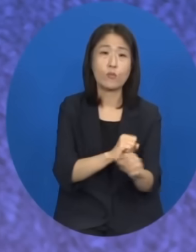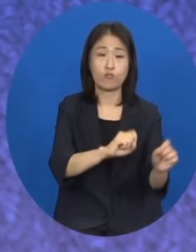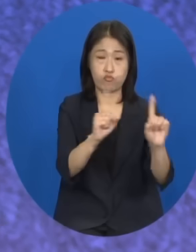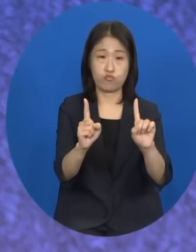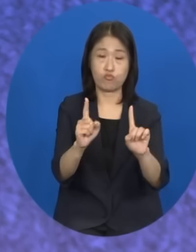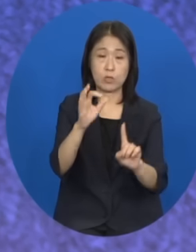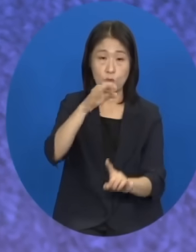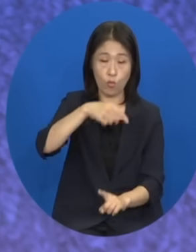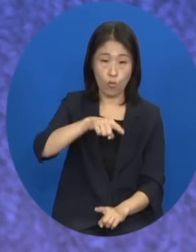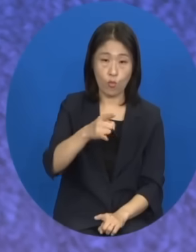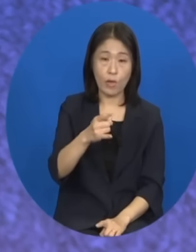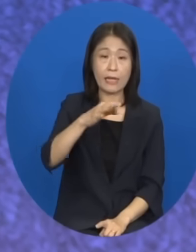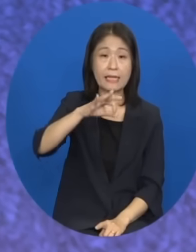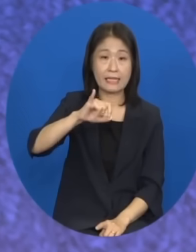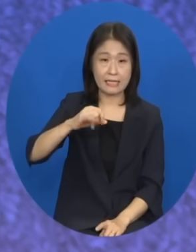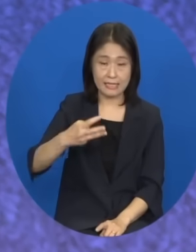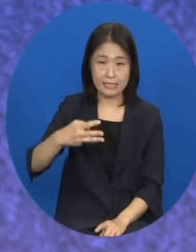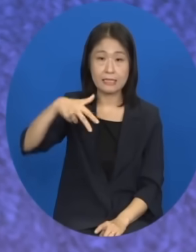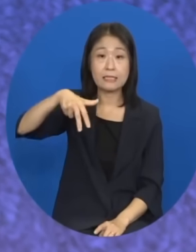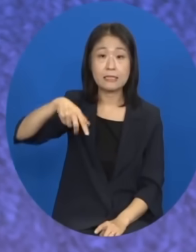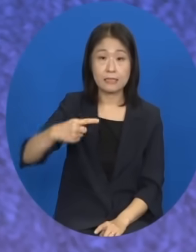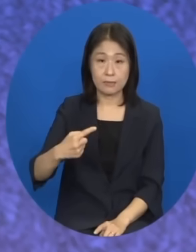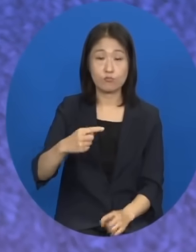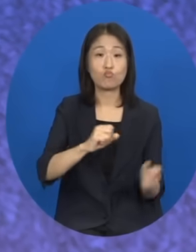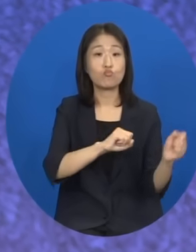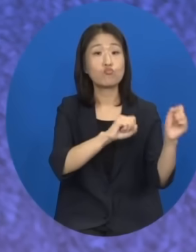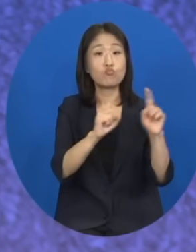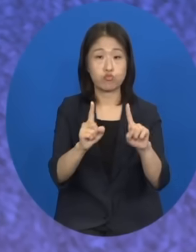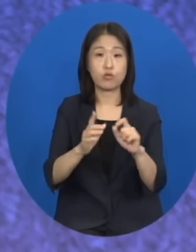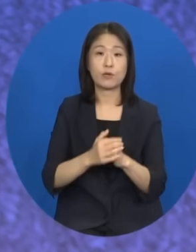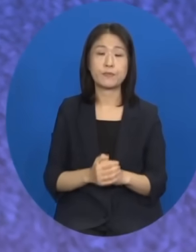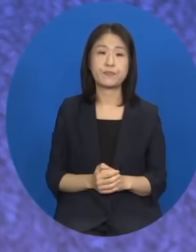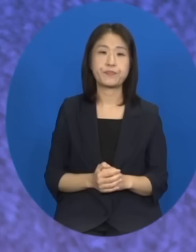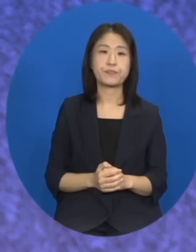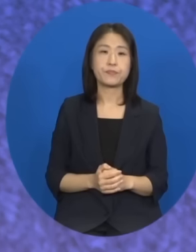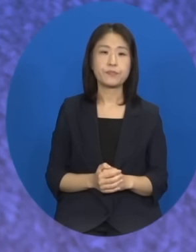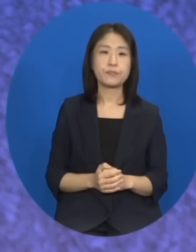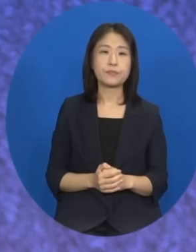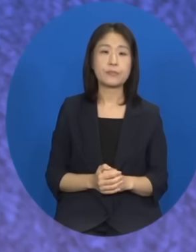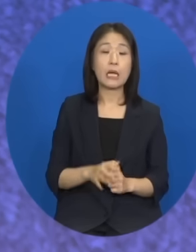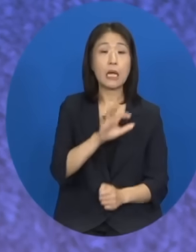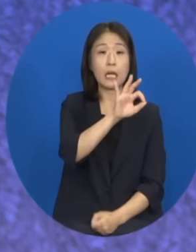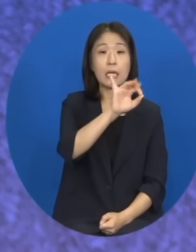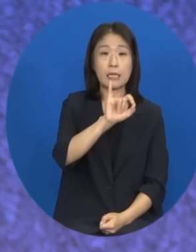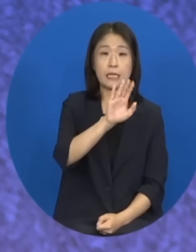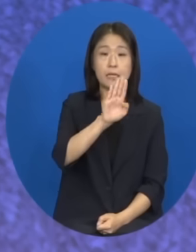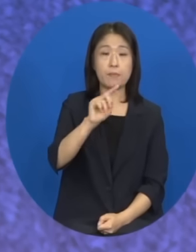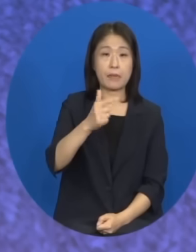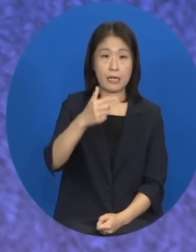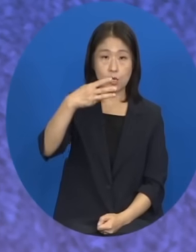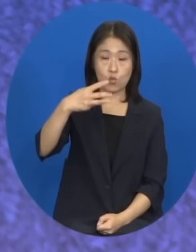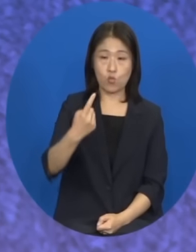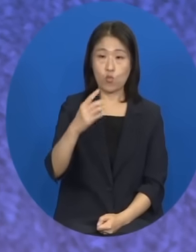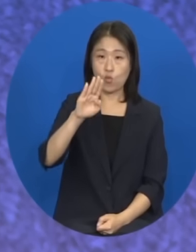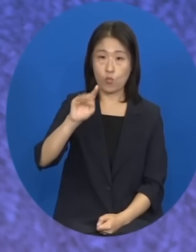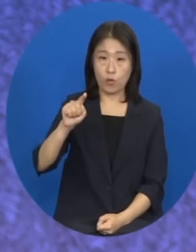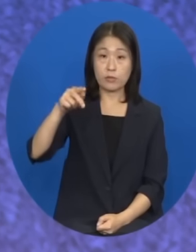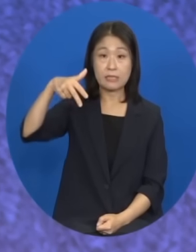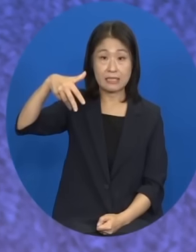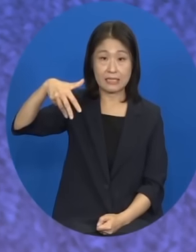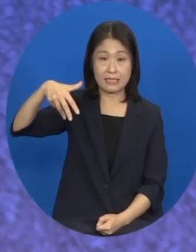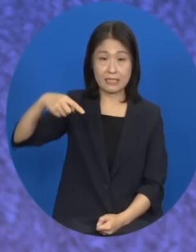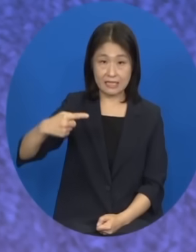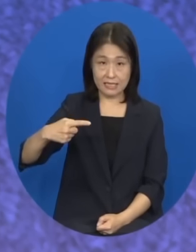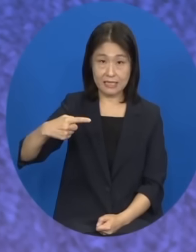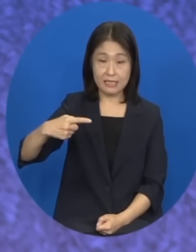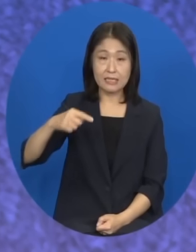웨일즈의 부흥이. 1904년에 이반 로버츠라고 하는 신학생이 그가